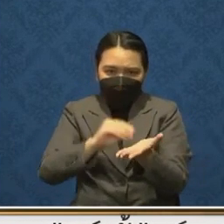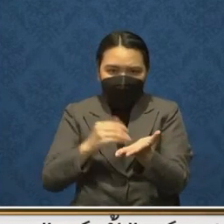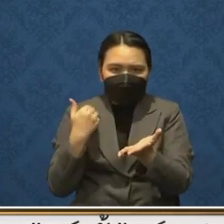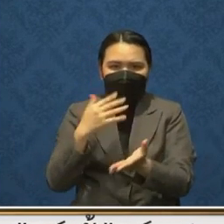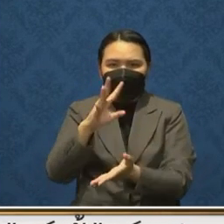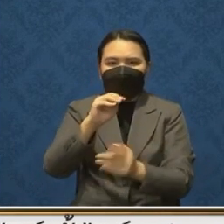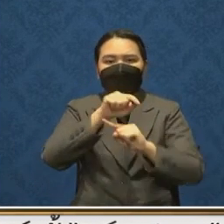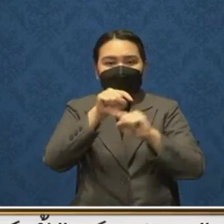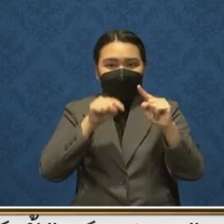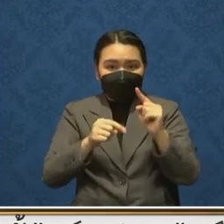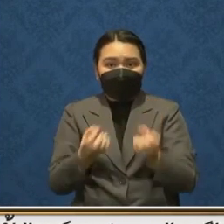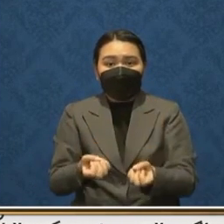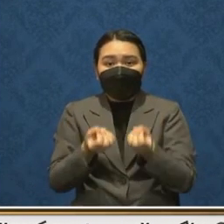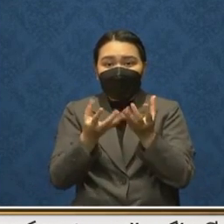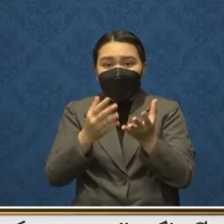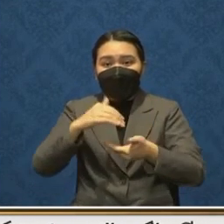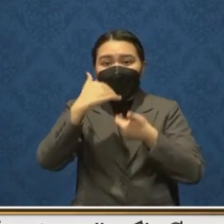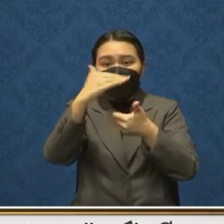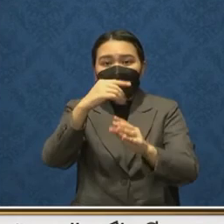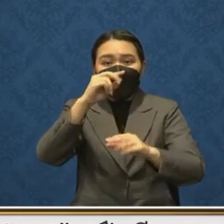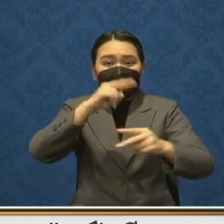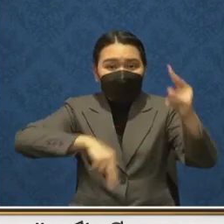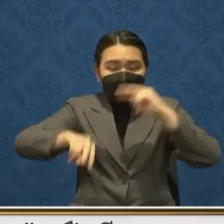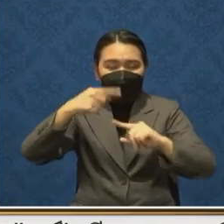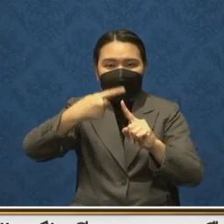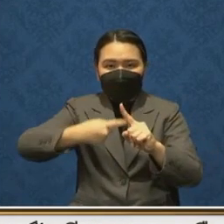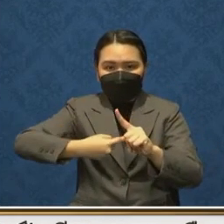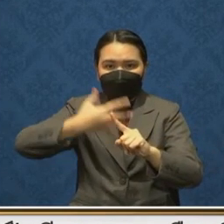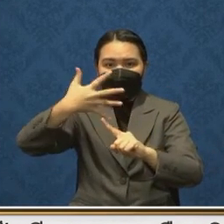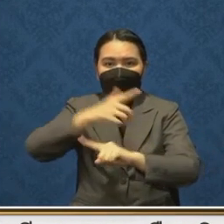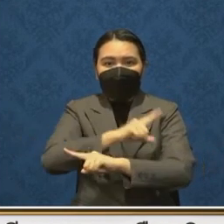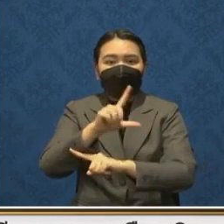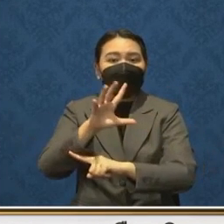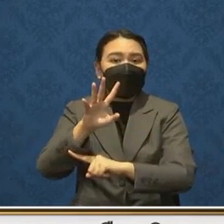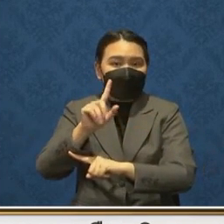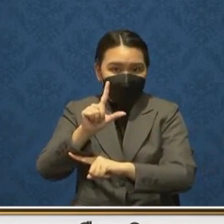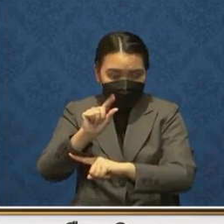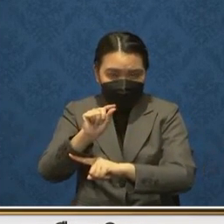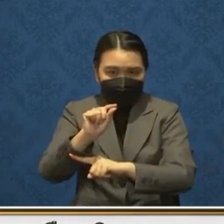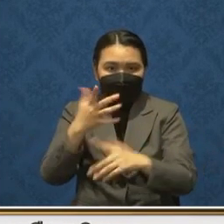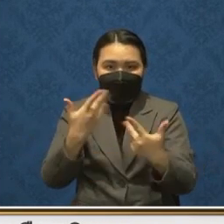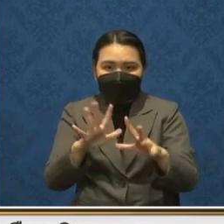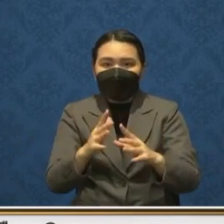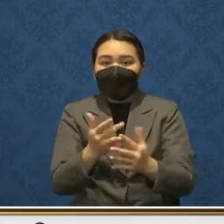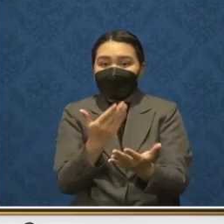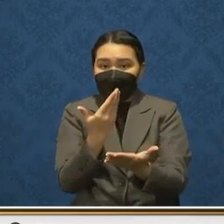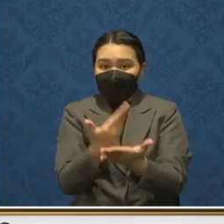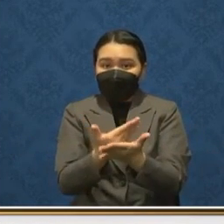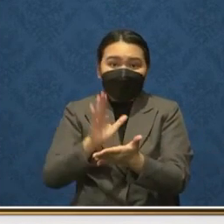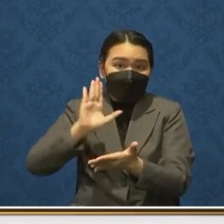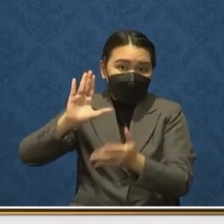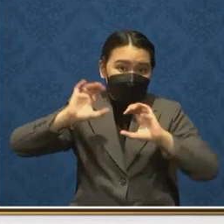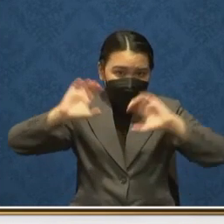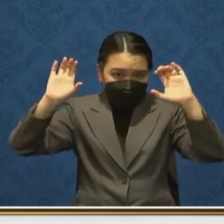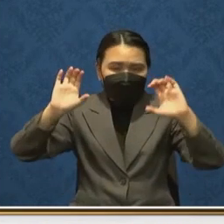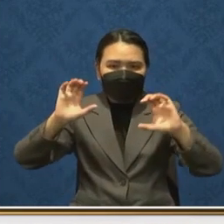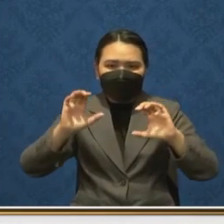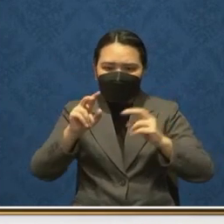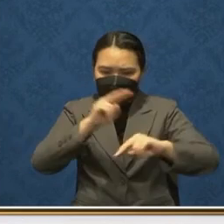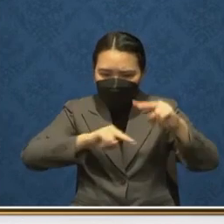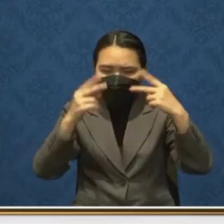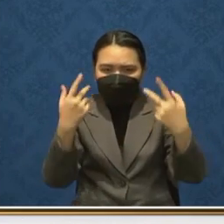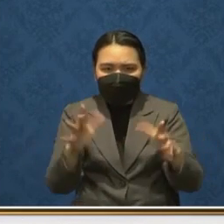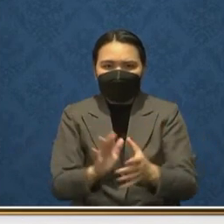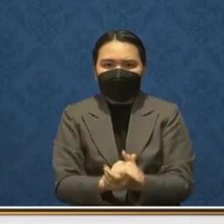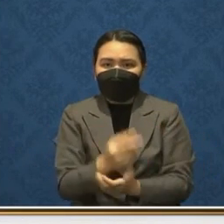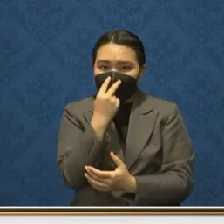ที่ 20 พฤษภาคมครับเนี่เงินหวงไปตัวนะครับ มีรัฐานเก็บไหมดเจอ 8 ตัวอย่างใน 20ัอย่าง ถาดูดครับ อะไร